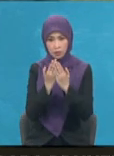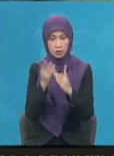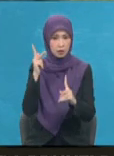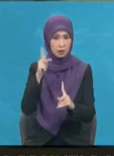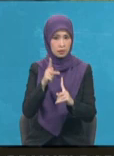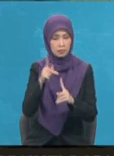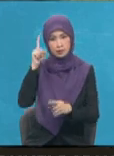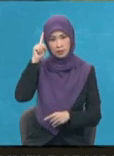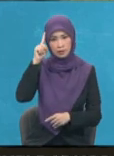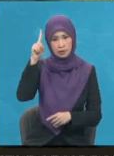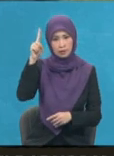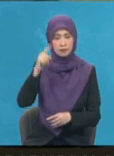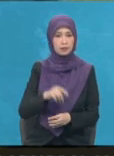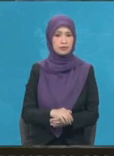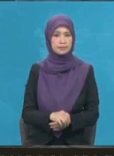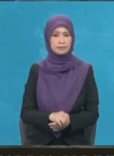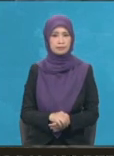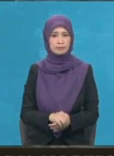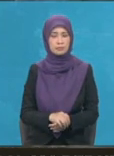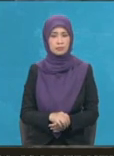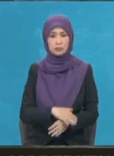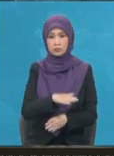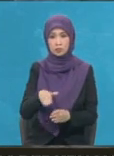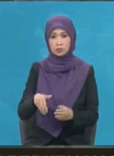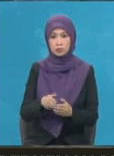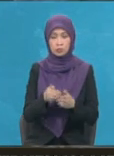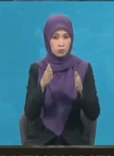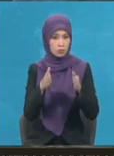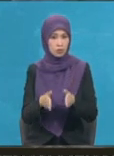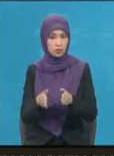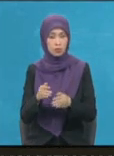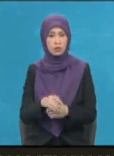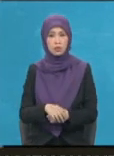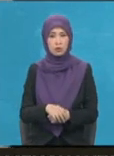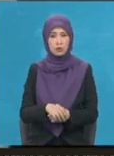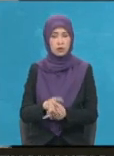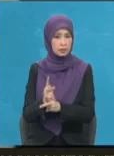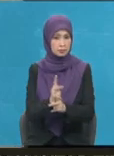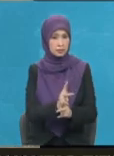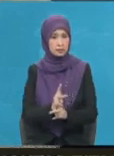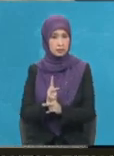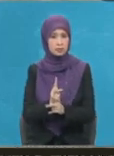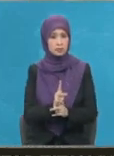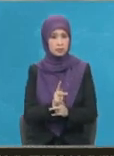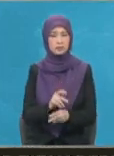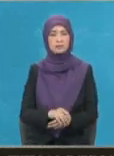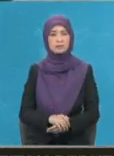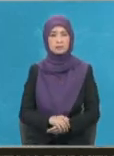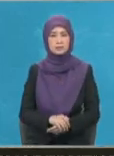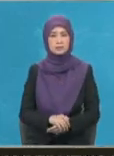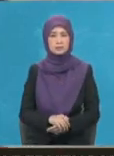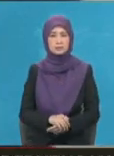Ta'ala agar bakal jemaah haji sentiasa mendapat perlindungan serta dipermudahkan urusan sepanjang berada di tanah suci